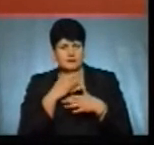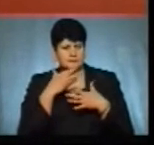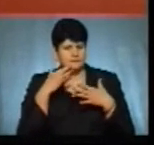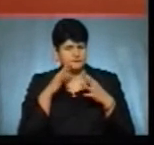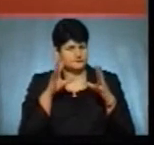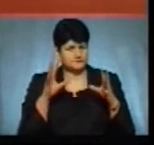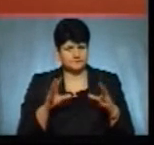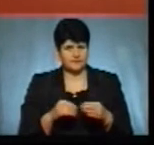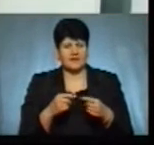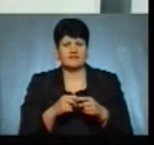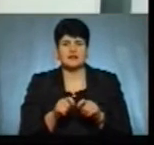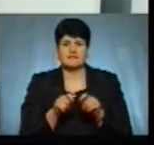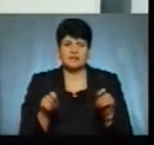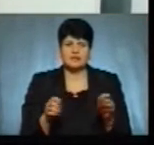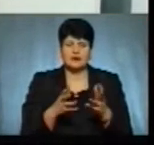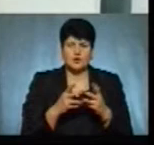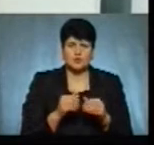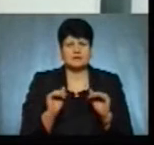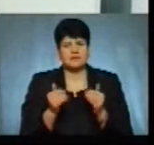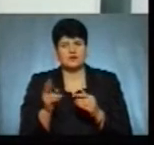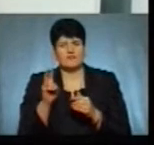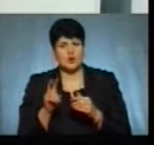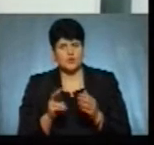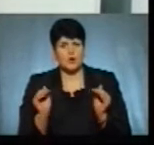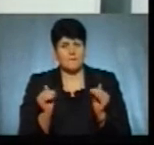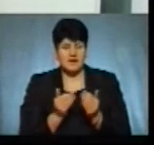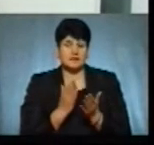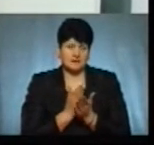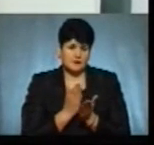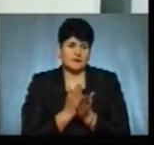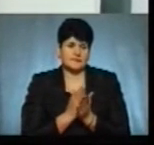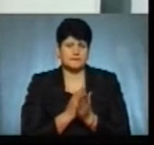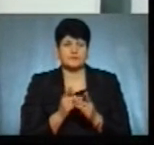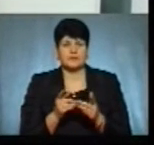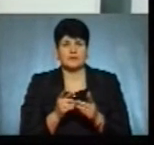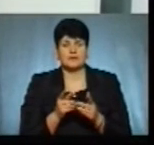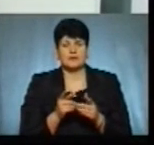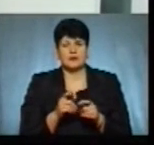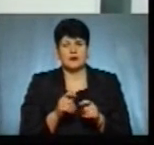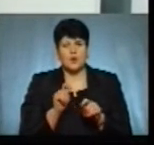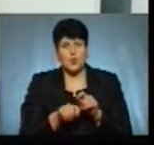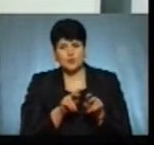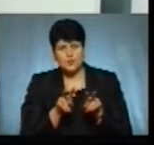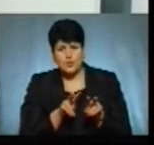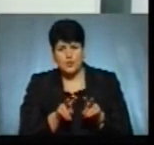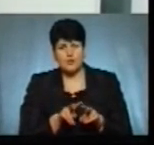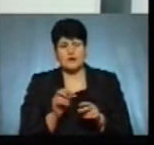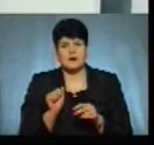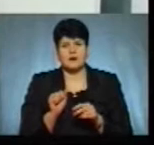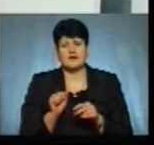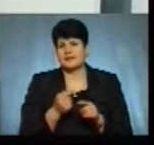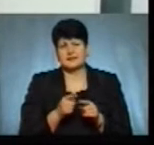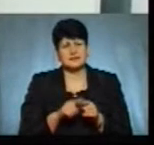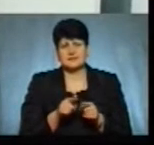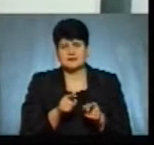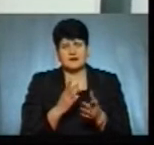за кордоном, і зменшує валютні обмеження. Хоча і вводить певні варіанти валютного контролю, органи, агенти валютного контролю, але це